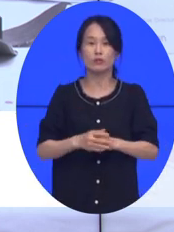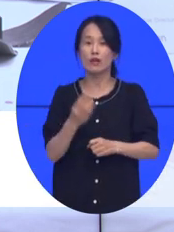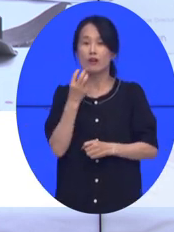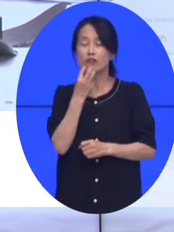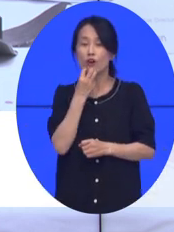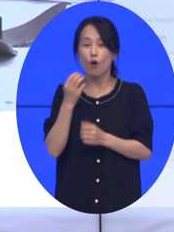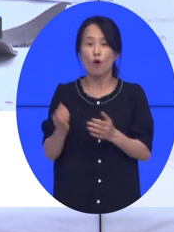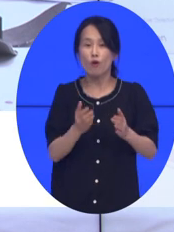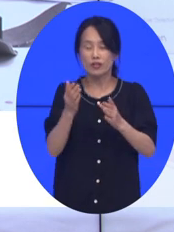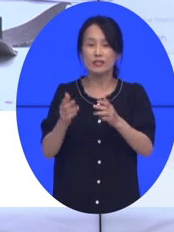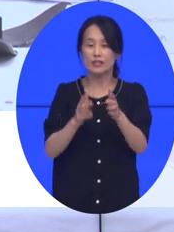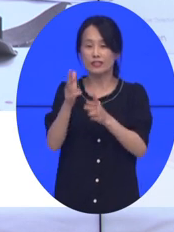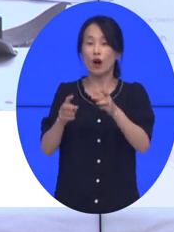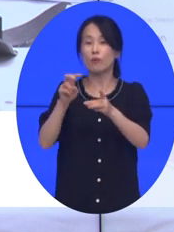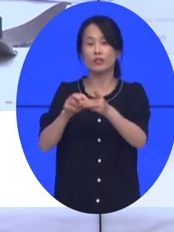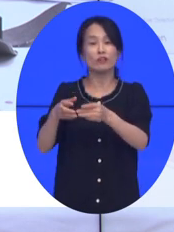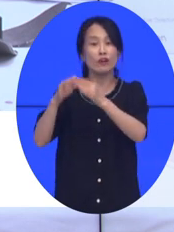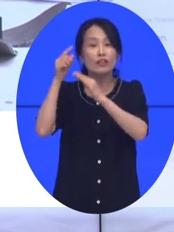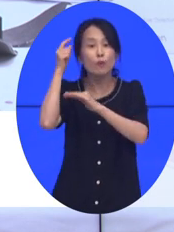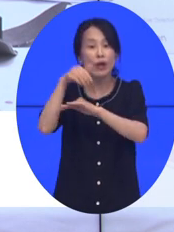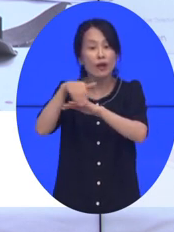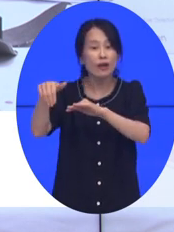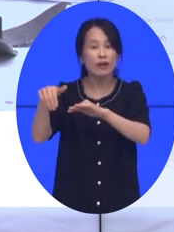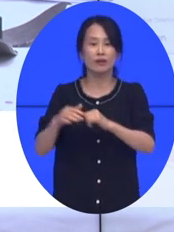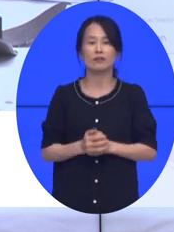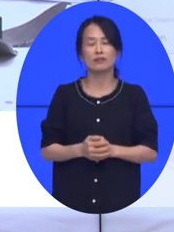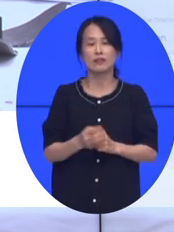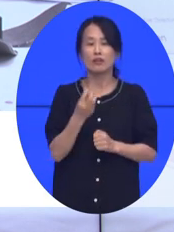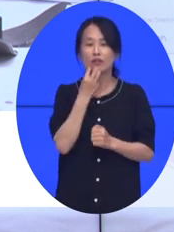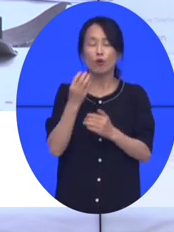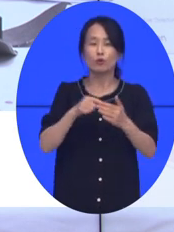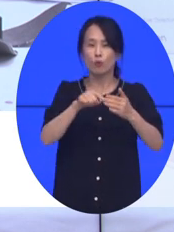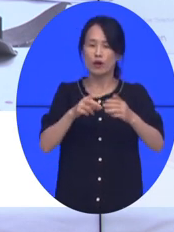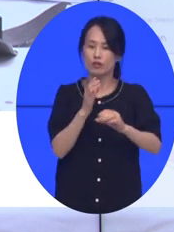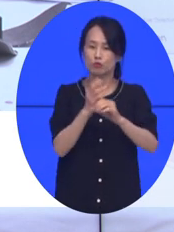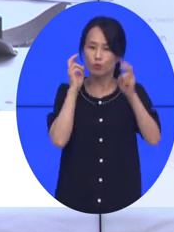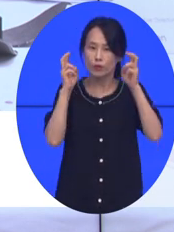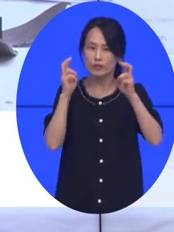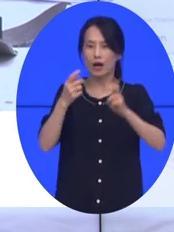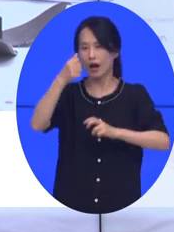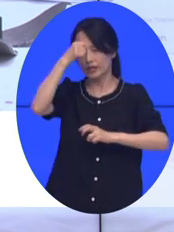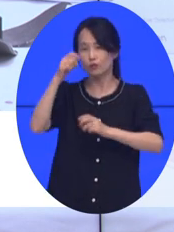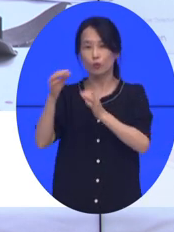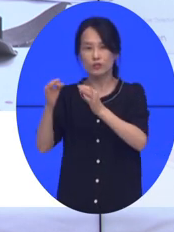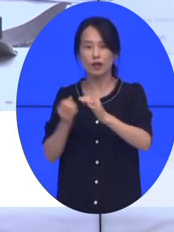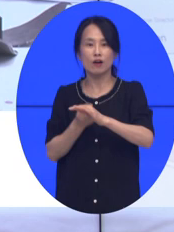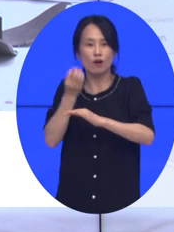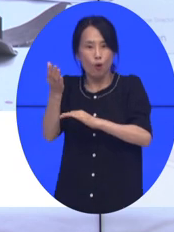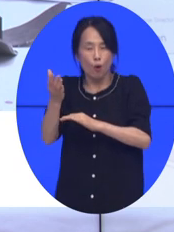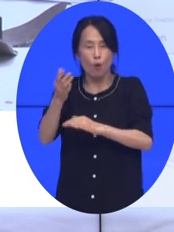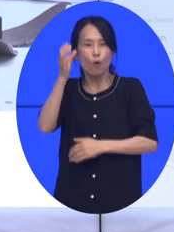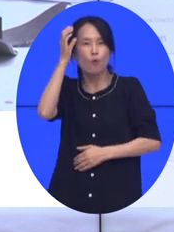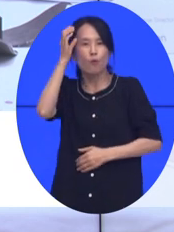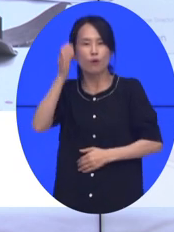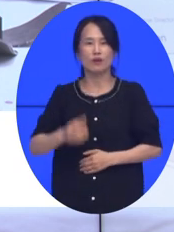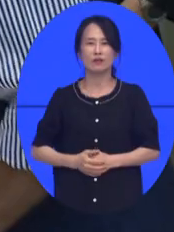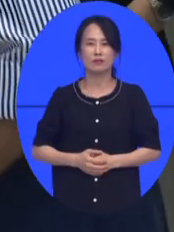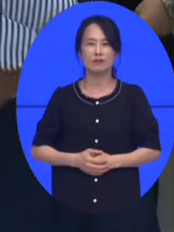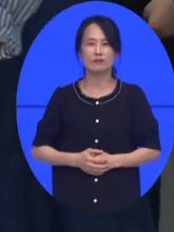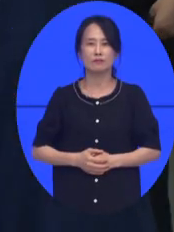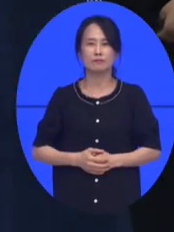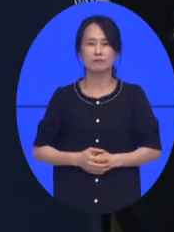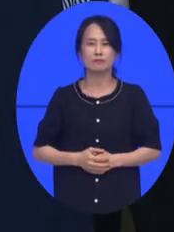비즈니스 센터가 생깁니다 돈의 중소기업의 인도시장 진출이 한층 탄력을 받게 됐습니다 최창순 기자의 보도입니다